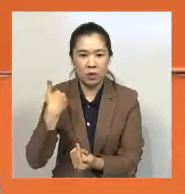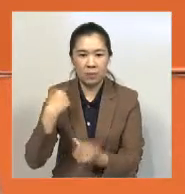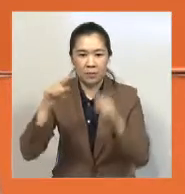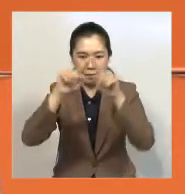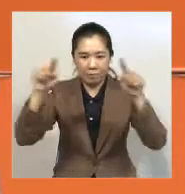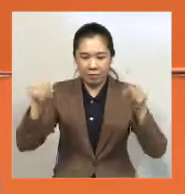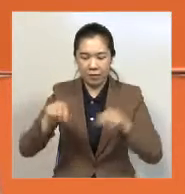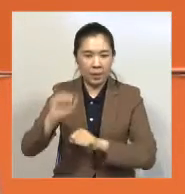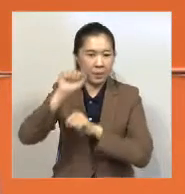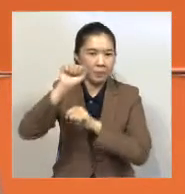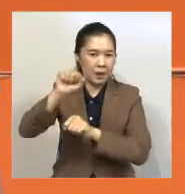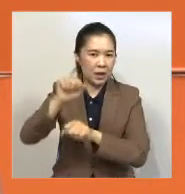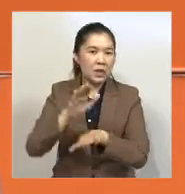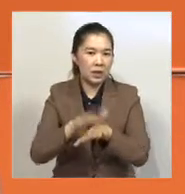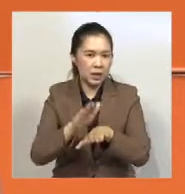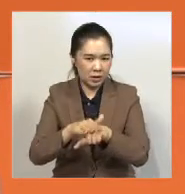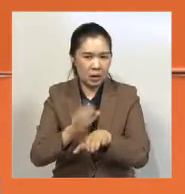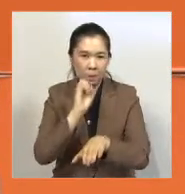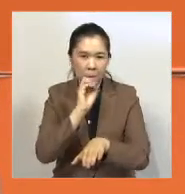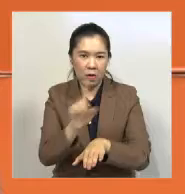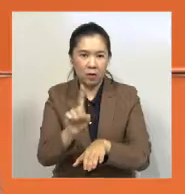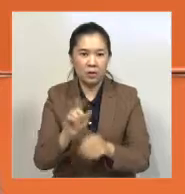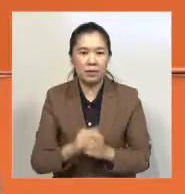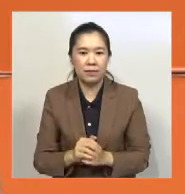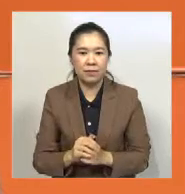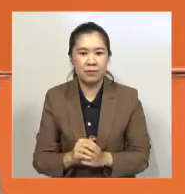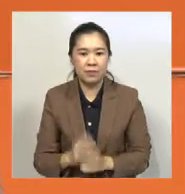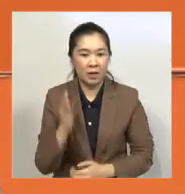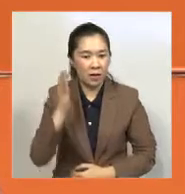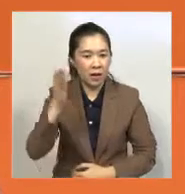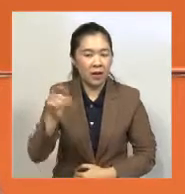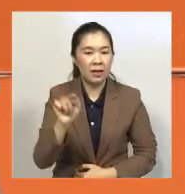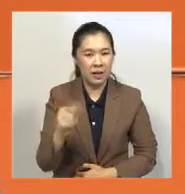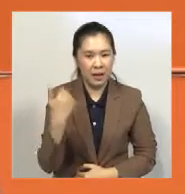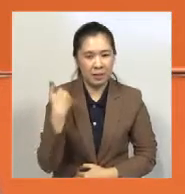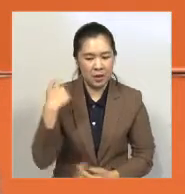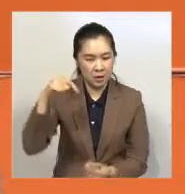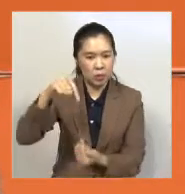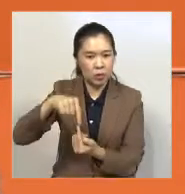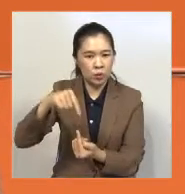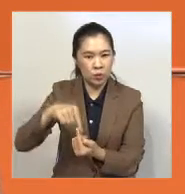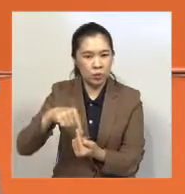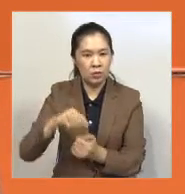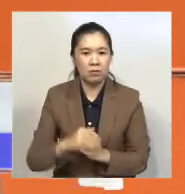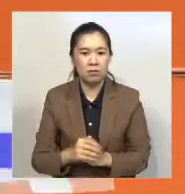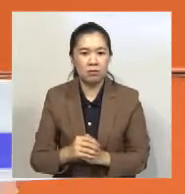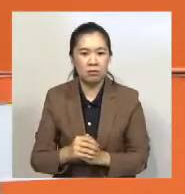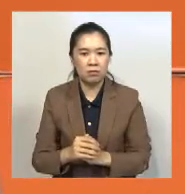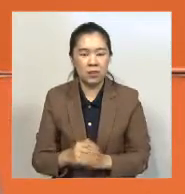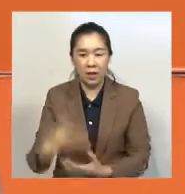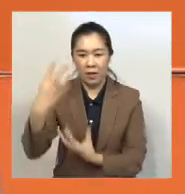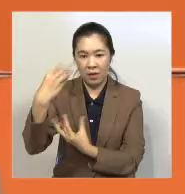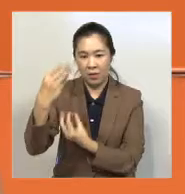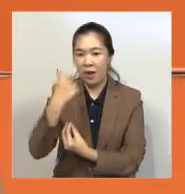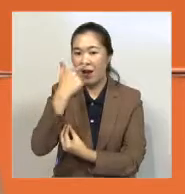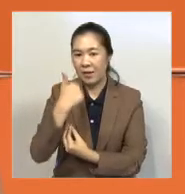บอกตลอดว่าข้างหน้ามีจุดตรวจจับการฝ่าฝืนสัญญาณไฟแดง